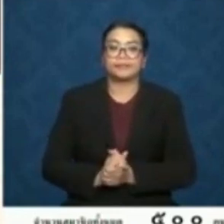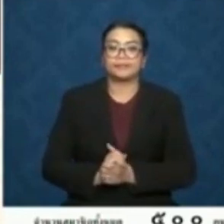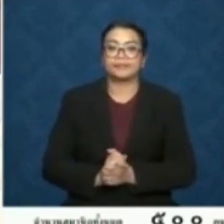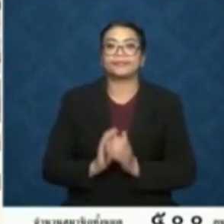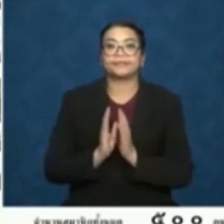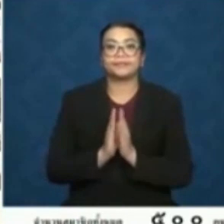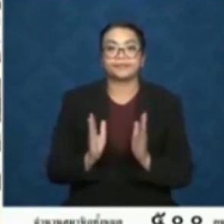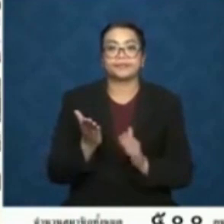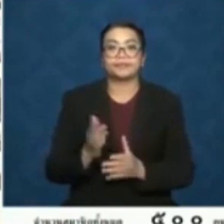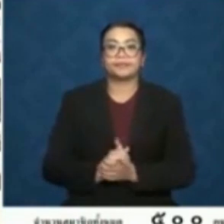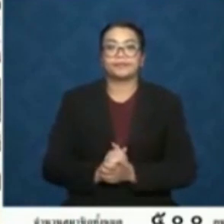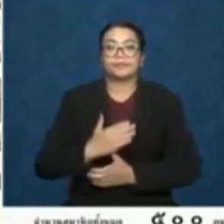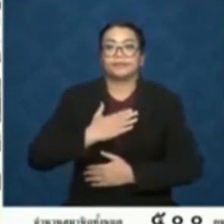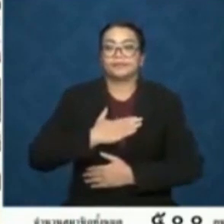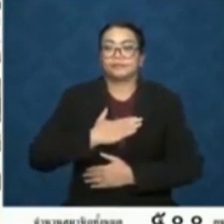ครับ